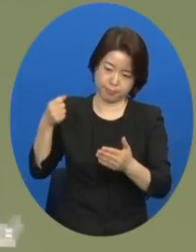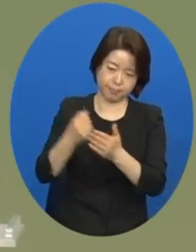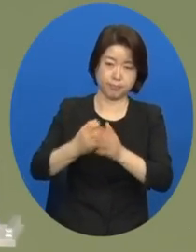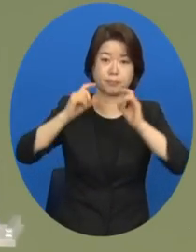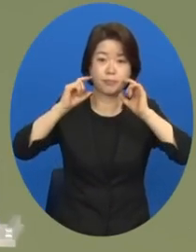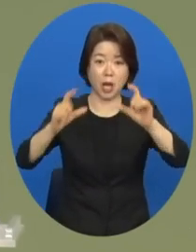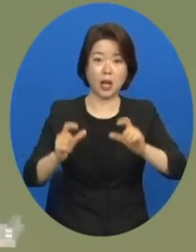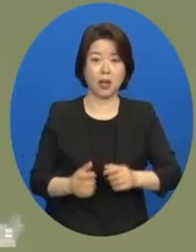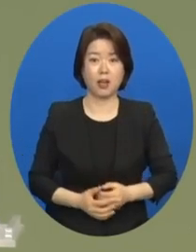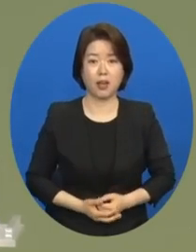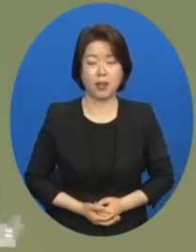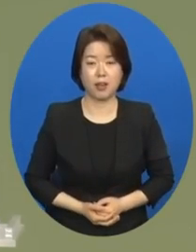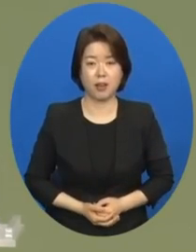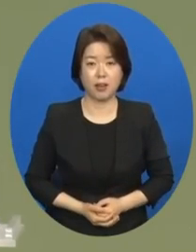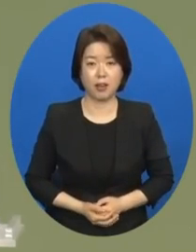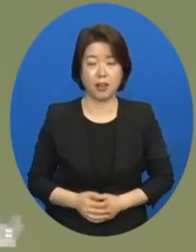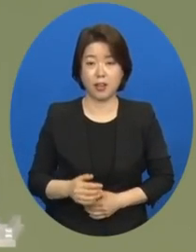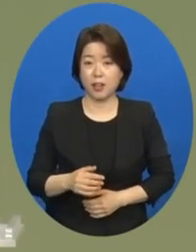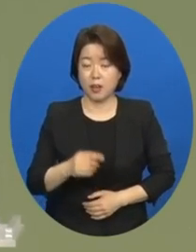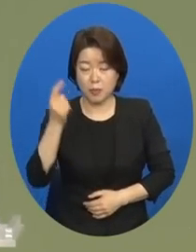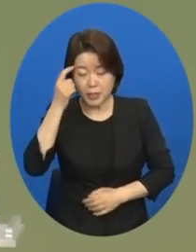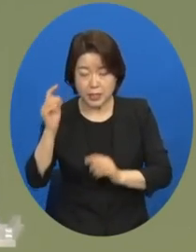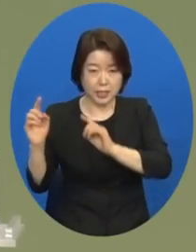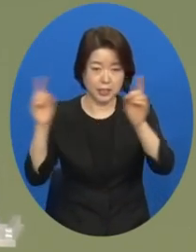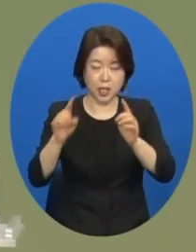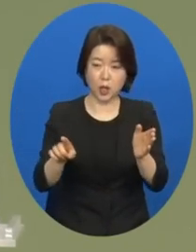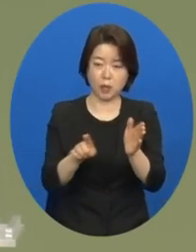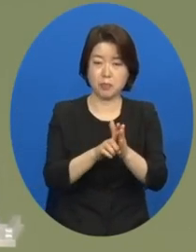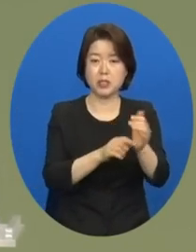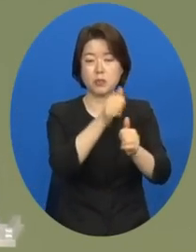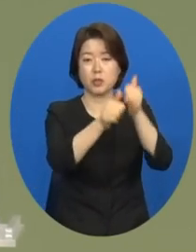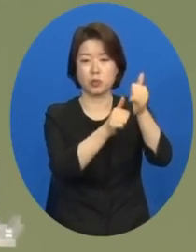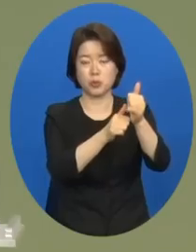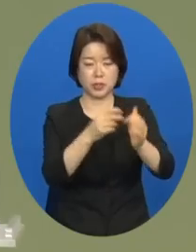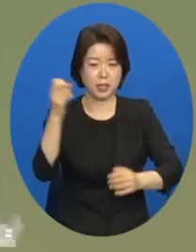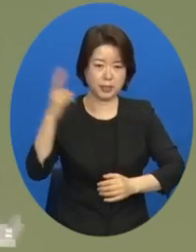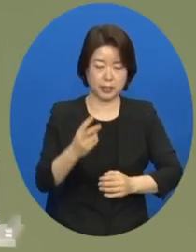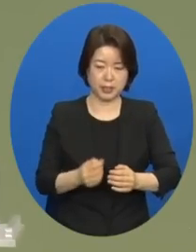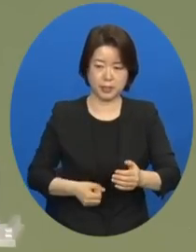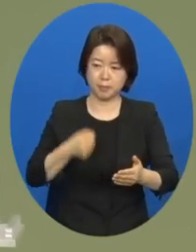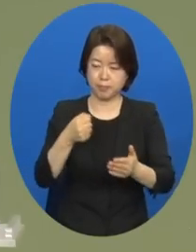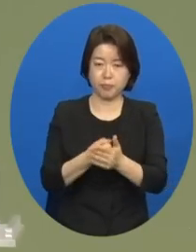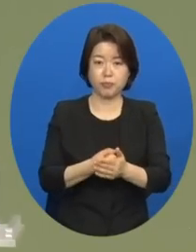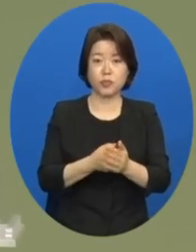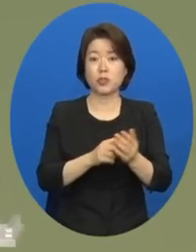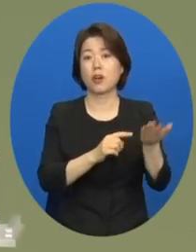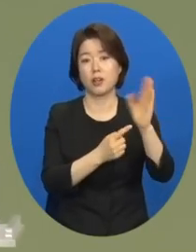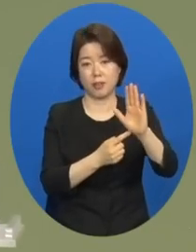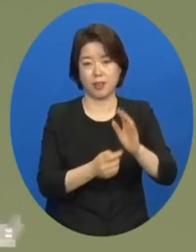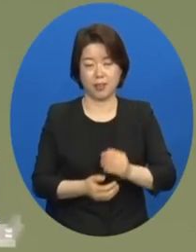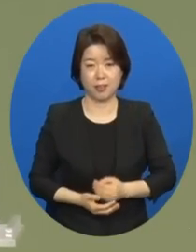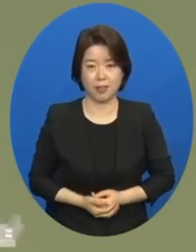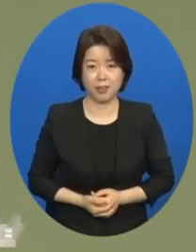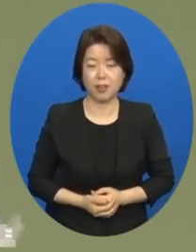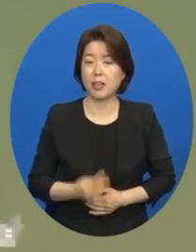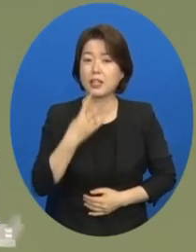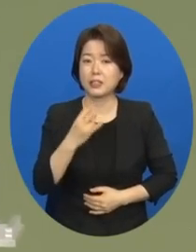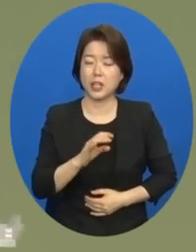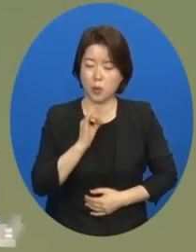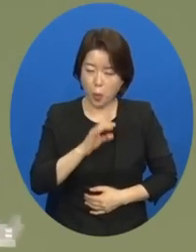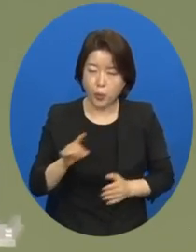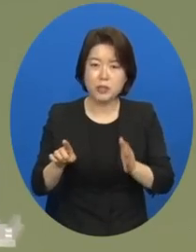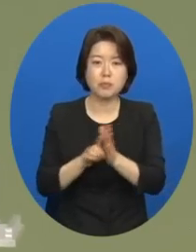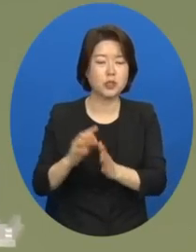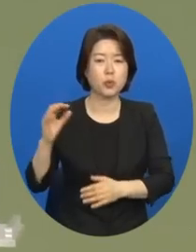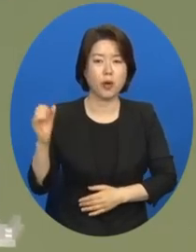했어요 즉 정신 차리고 믿음의 조상으로 자리매김을 한 것입니다 사라가 오직 믿음으로 한 말은